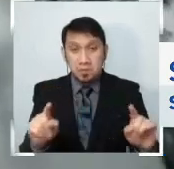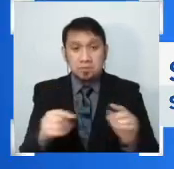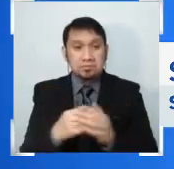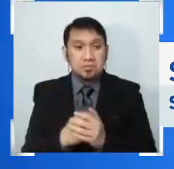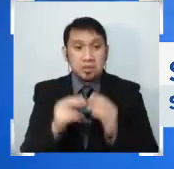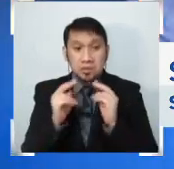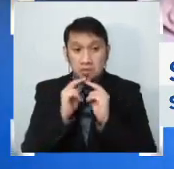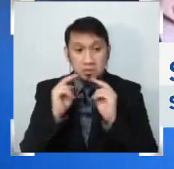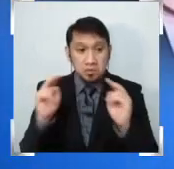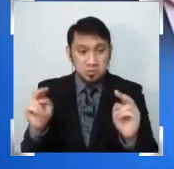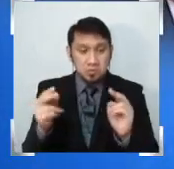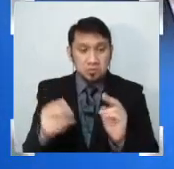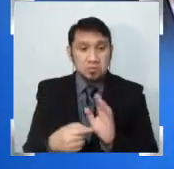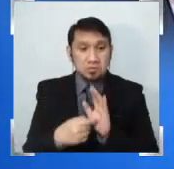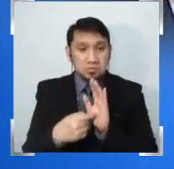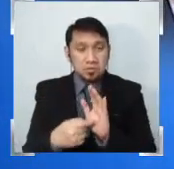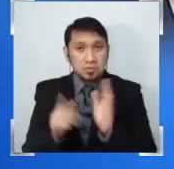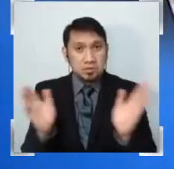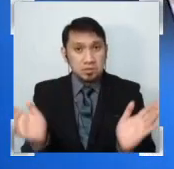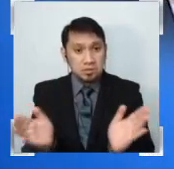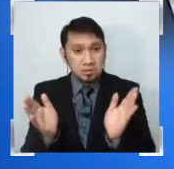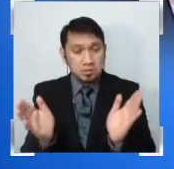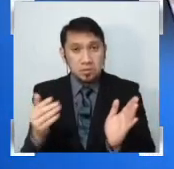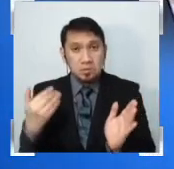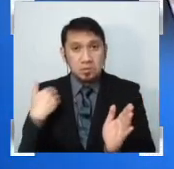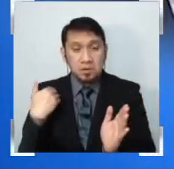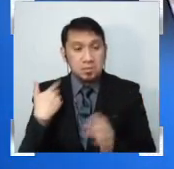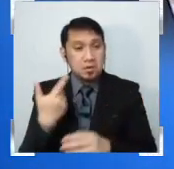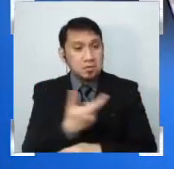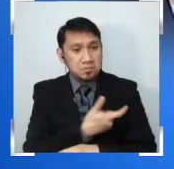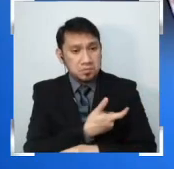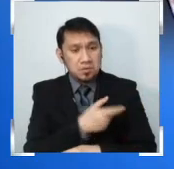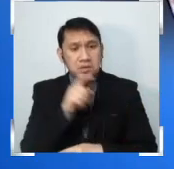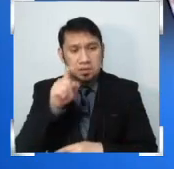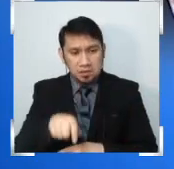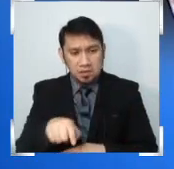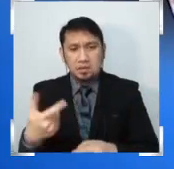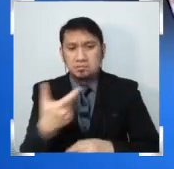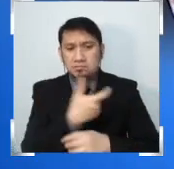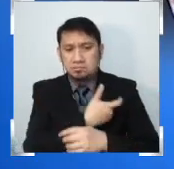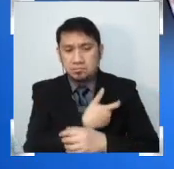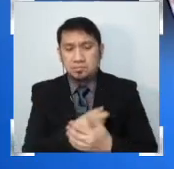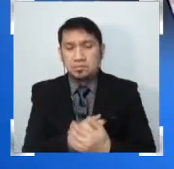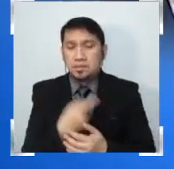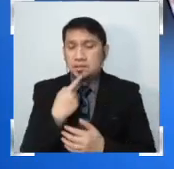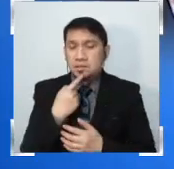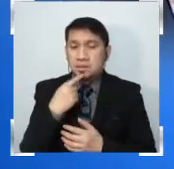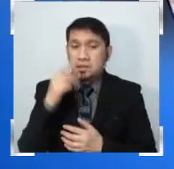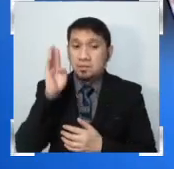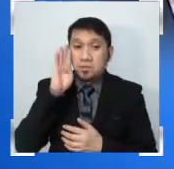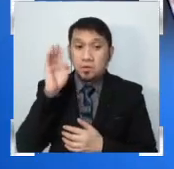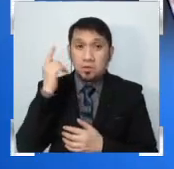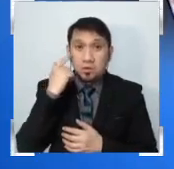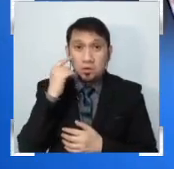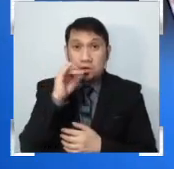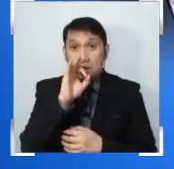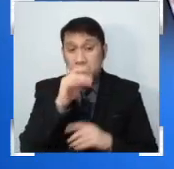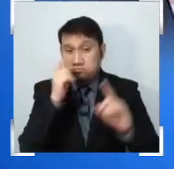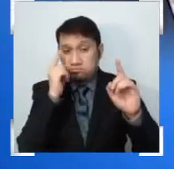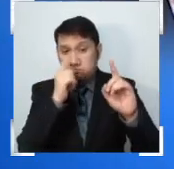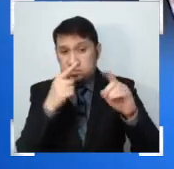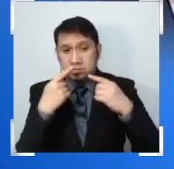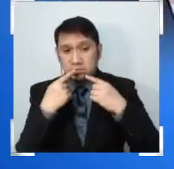opisina, hinikayat niya ang mga hindi pa bakunado na magpabakuna na. Ayon kay Go, kapag naabot ang tinatawag na